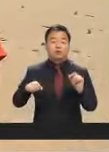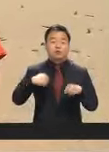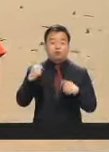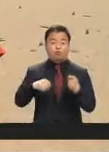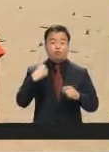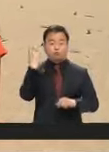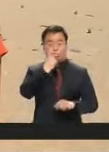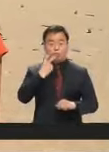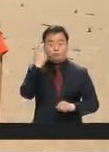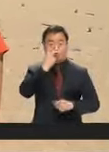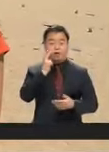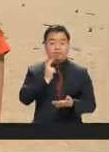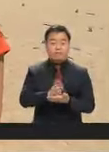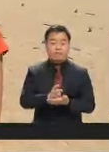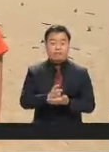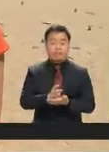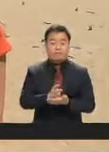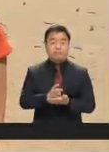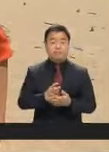동물보호법!